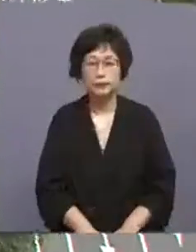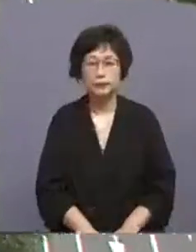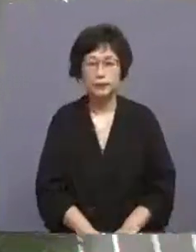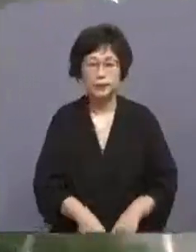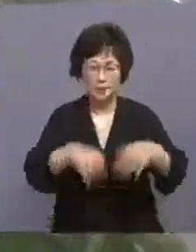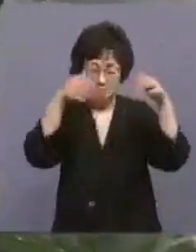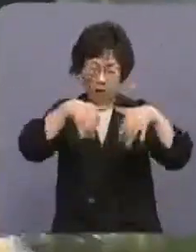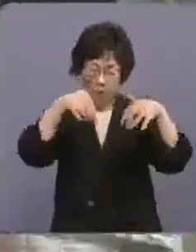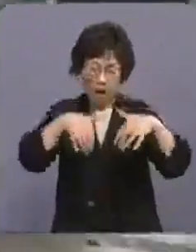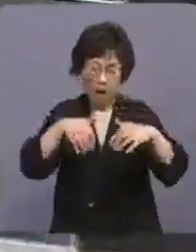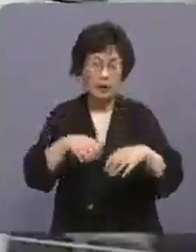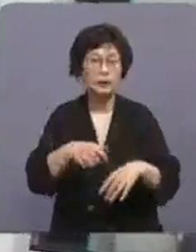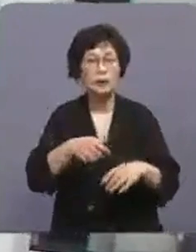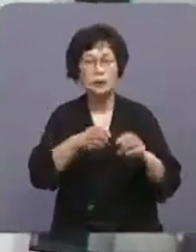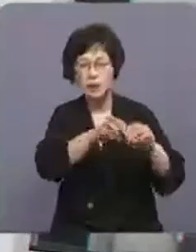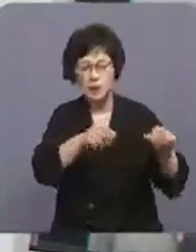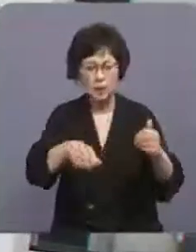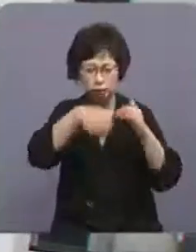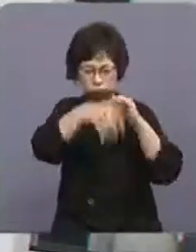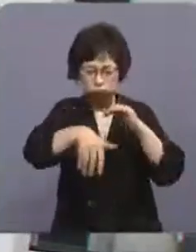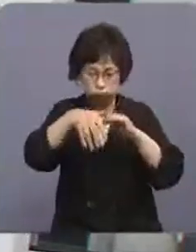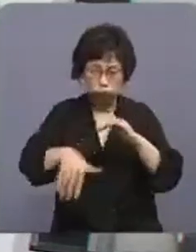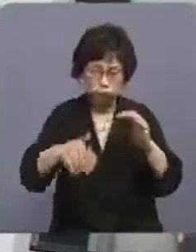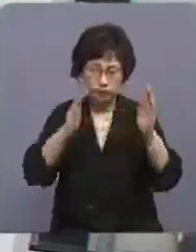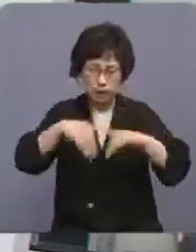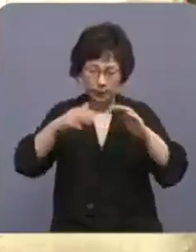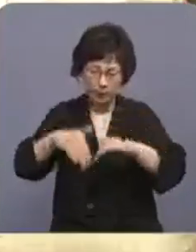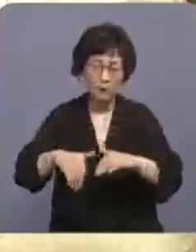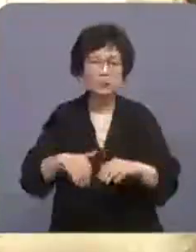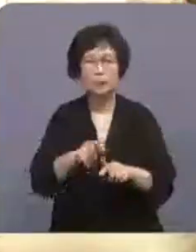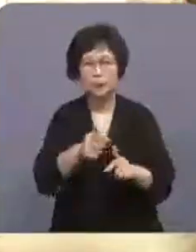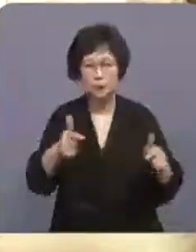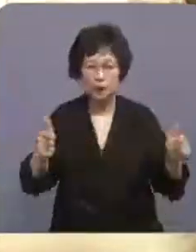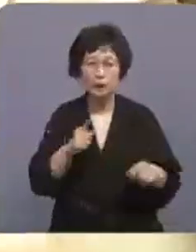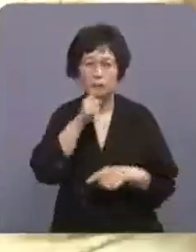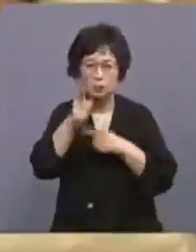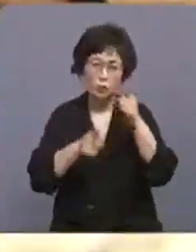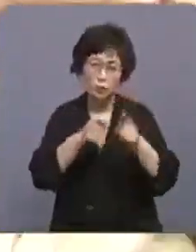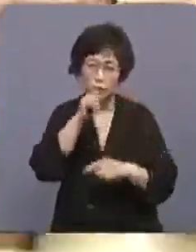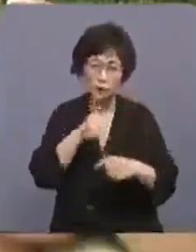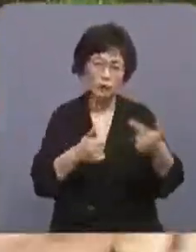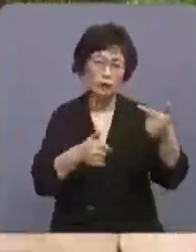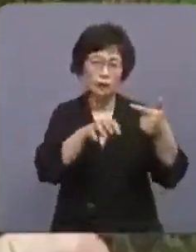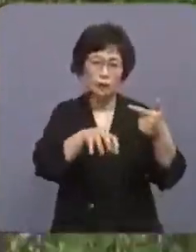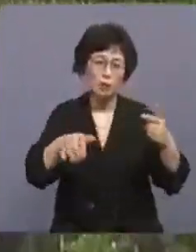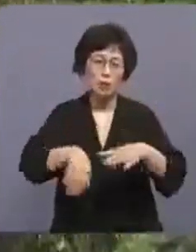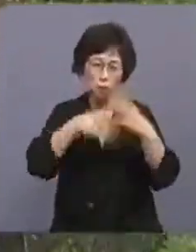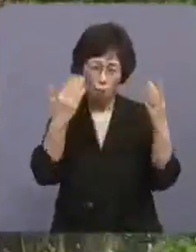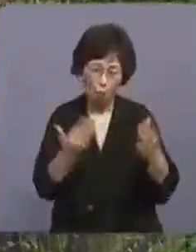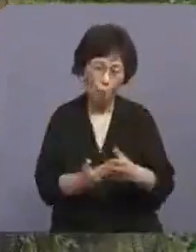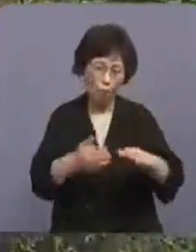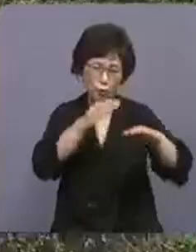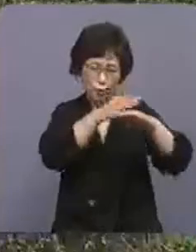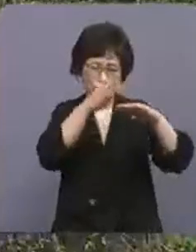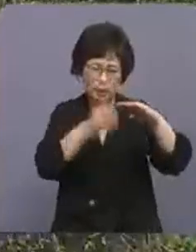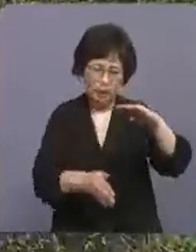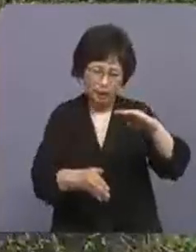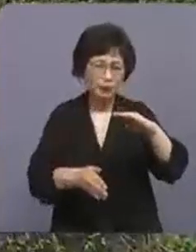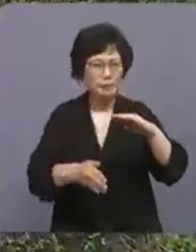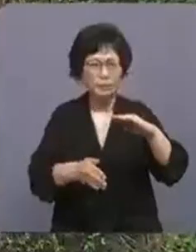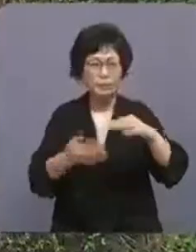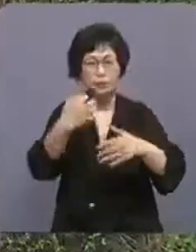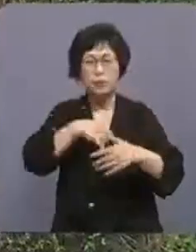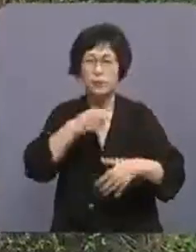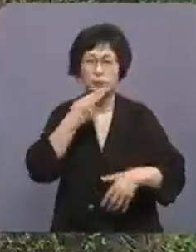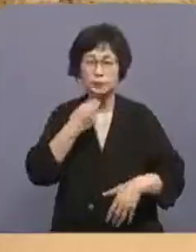집중호우로 토사유출 옹벽 붕괴 산사태 조짐 등의 신고가 있었던 6곳 모두 급경사지로 지정돼 있지